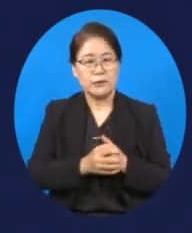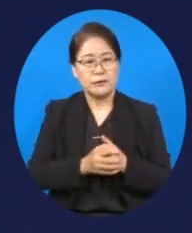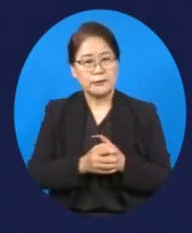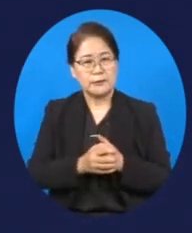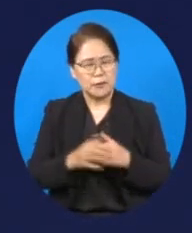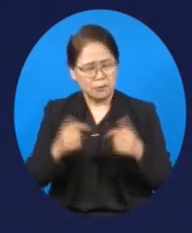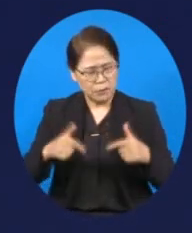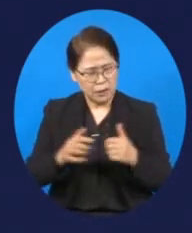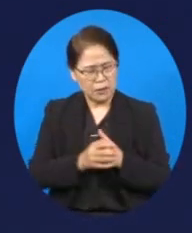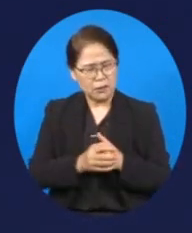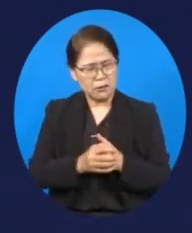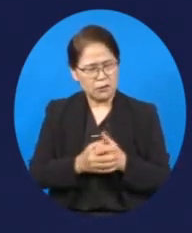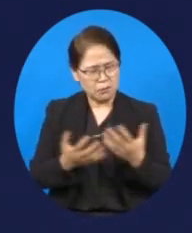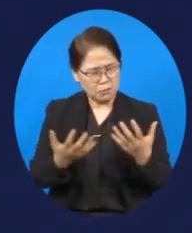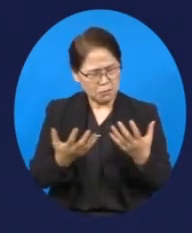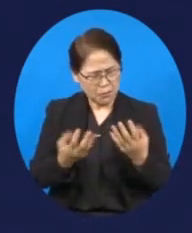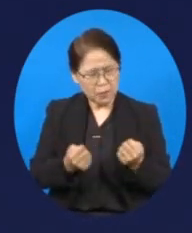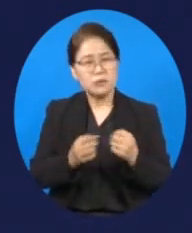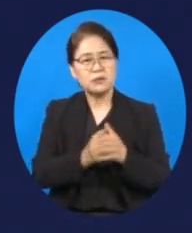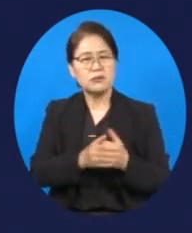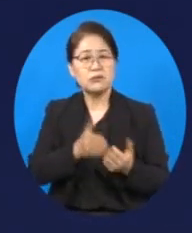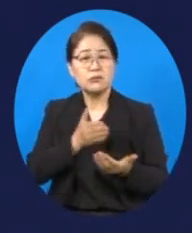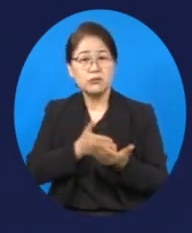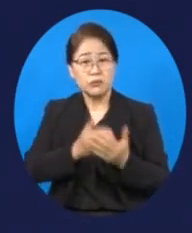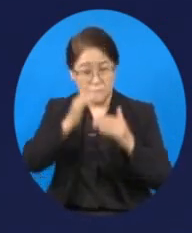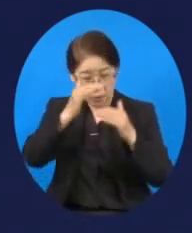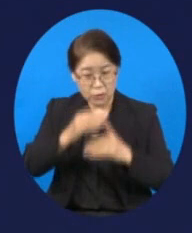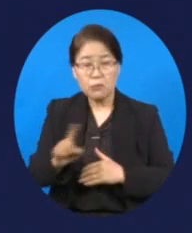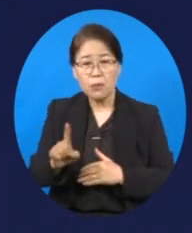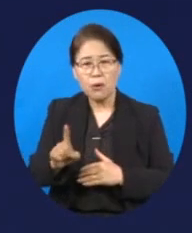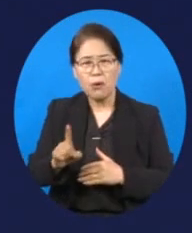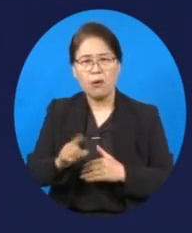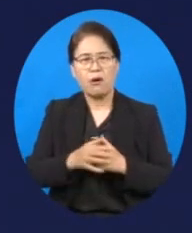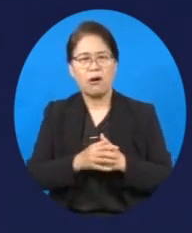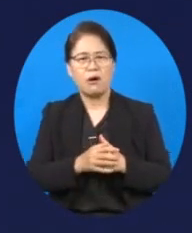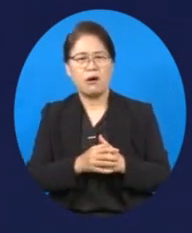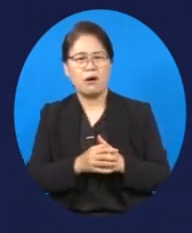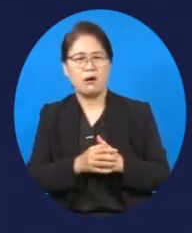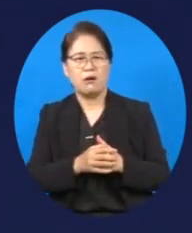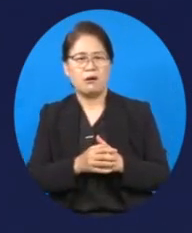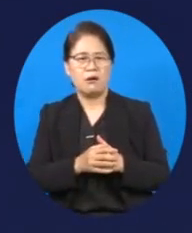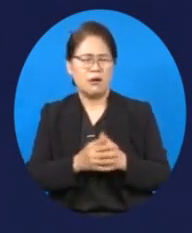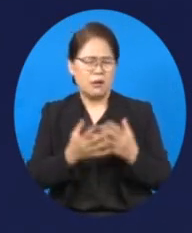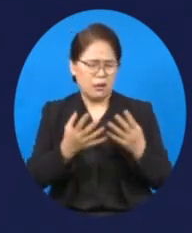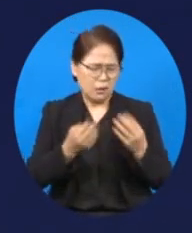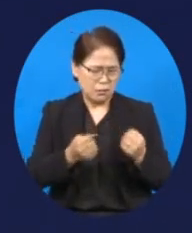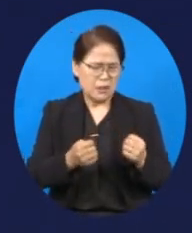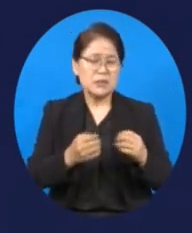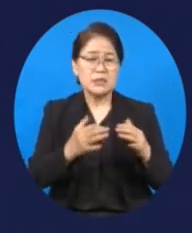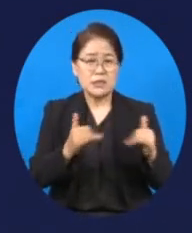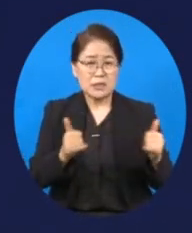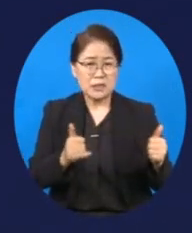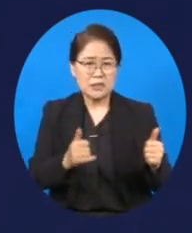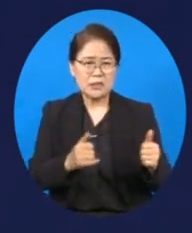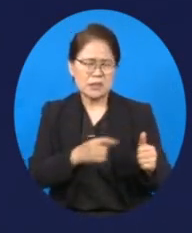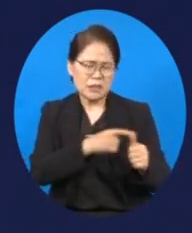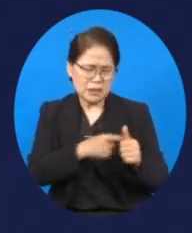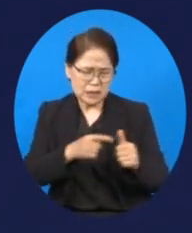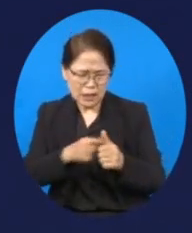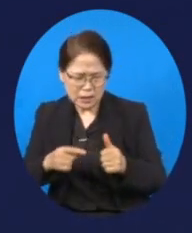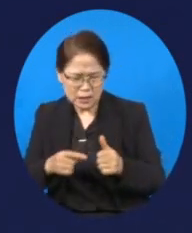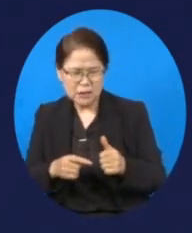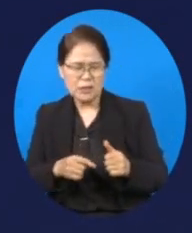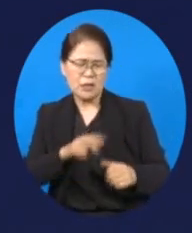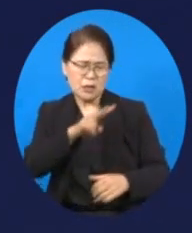매일 같이 쏟아져 나오는 뉴스를 보게 되면요 어때요 수많은 살인과